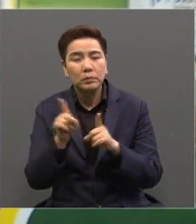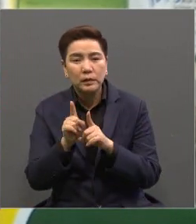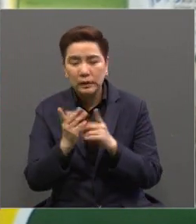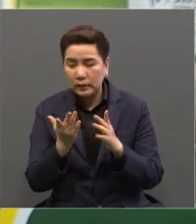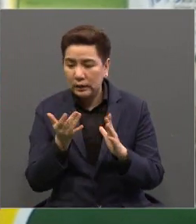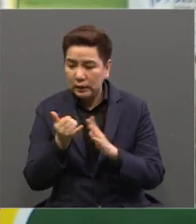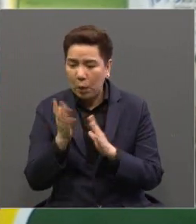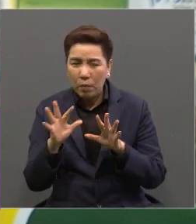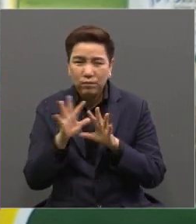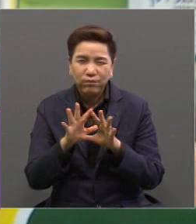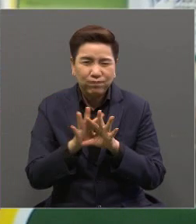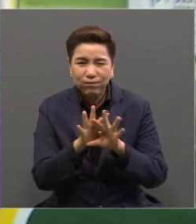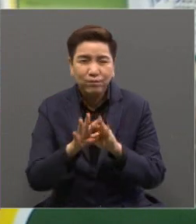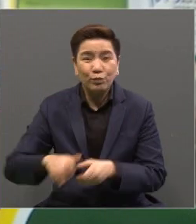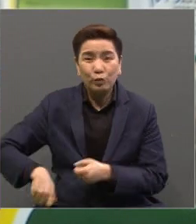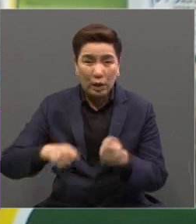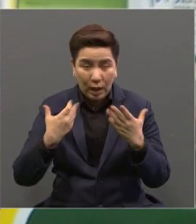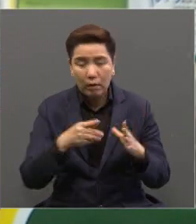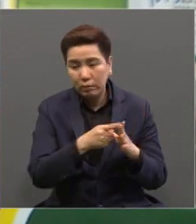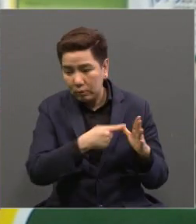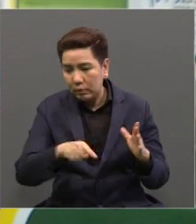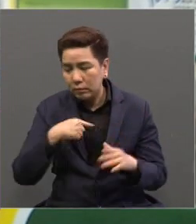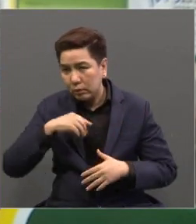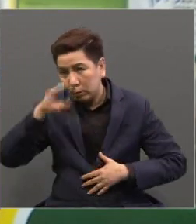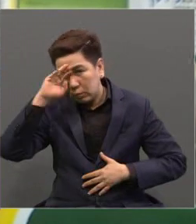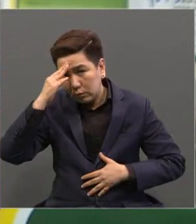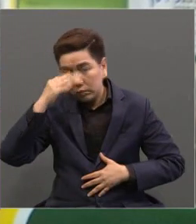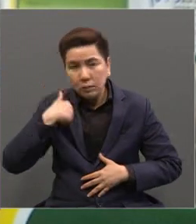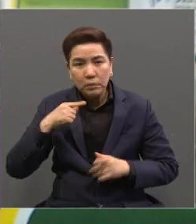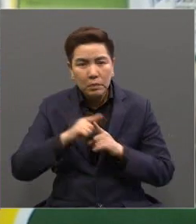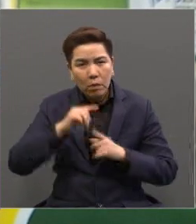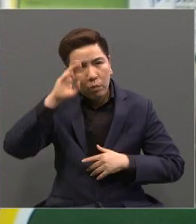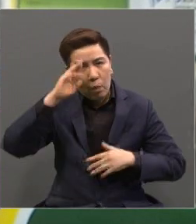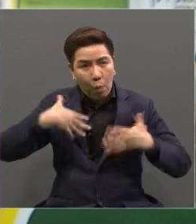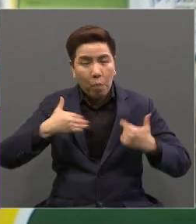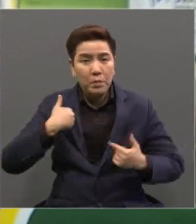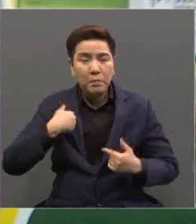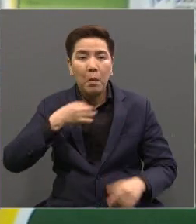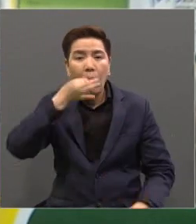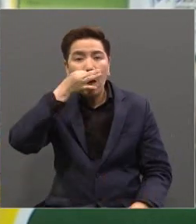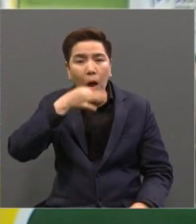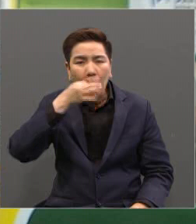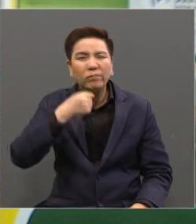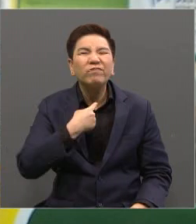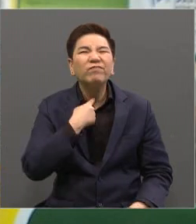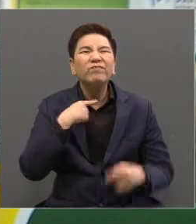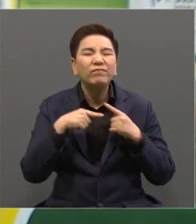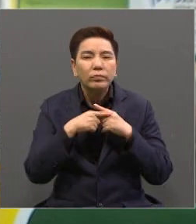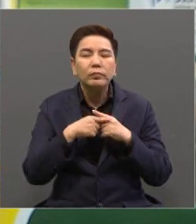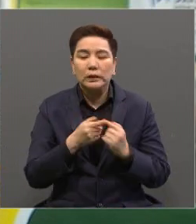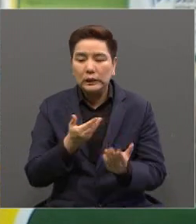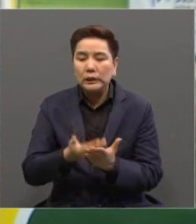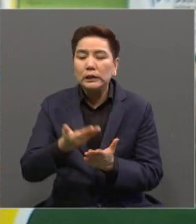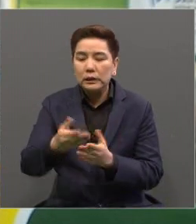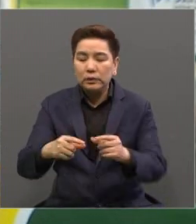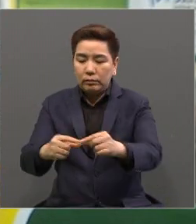แออัดพอกลับมามีอาการมีไข้อะไรอย่างนี้ค่ะมีน้ำมูกเจ็บคอเขาก็เลยกลับมา